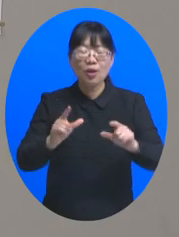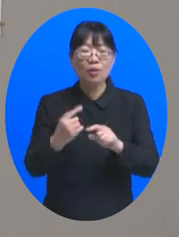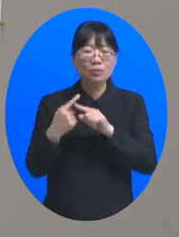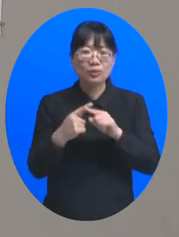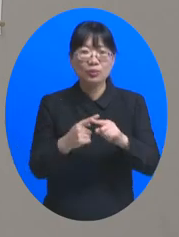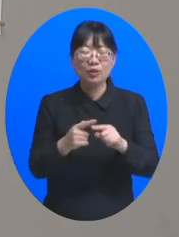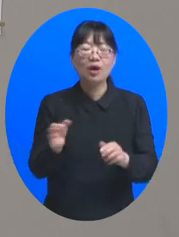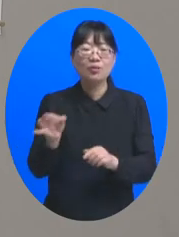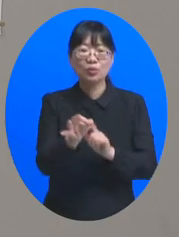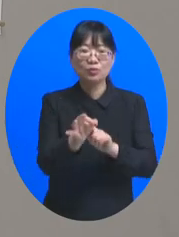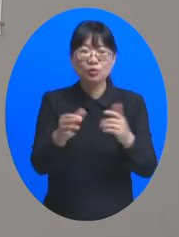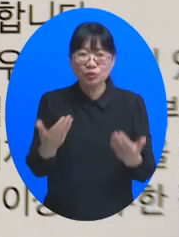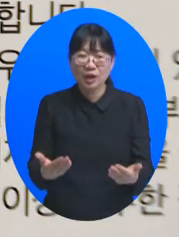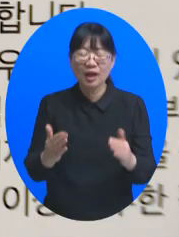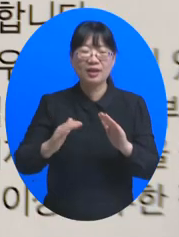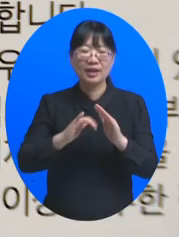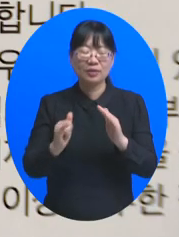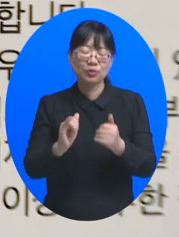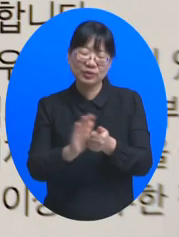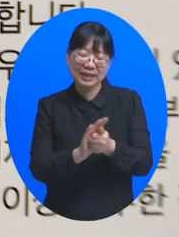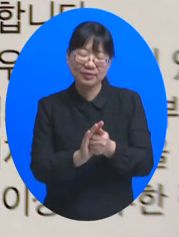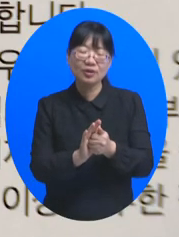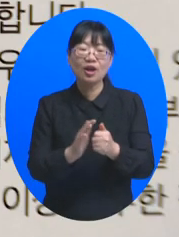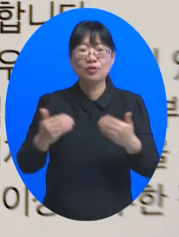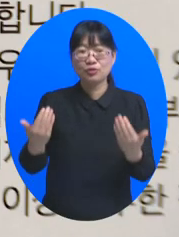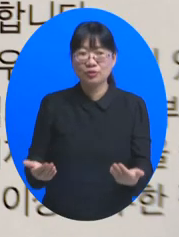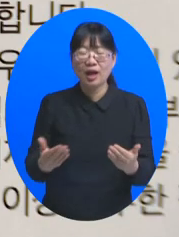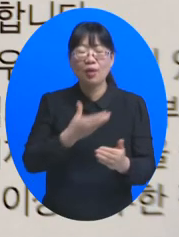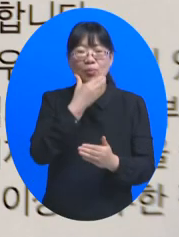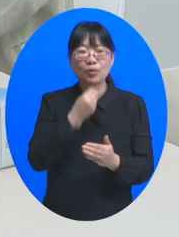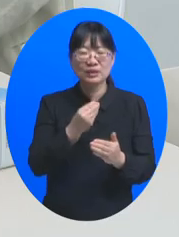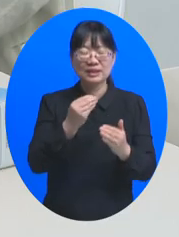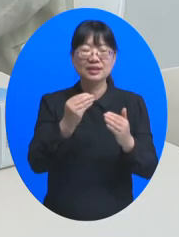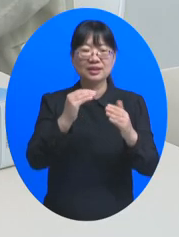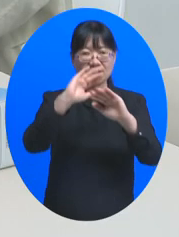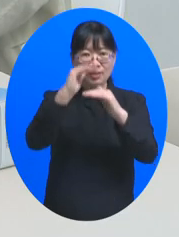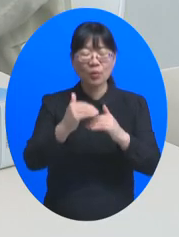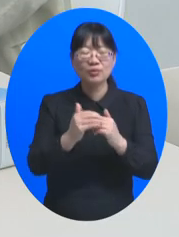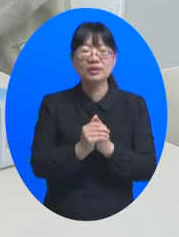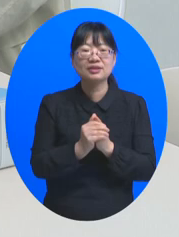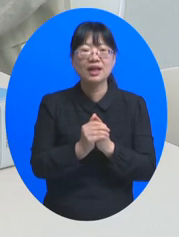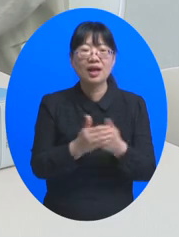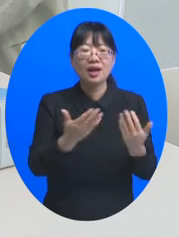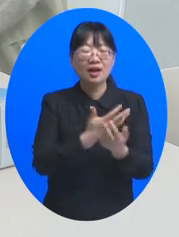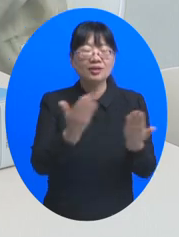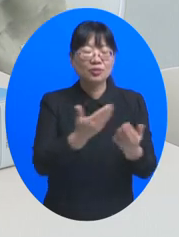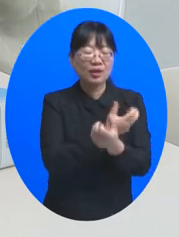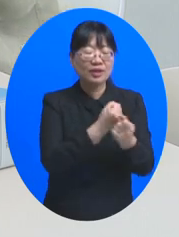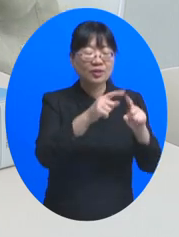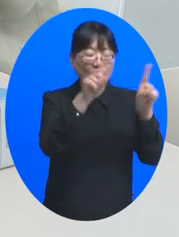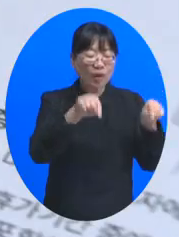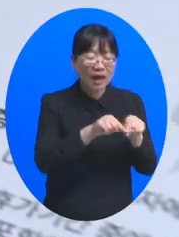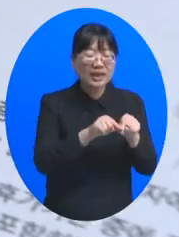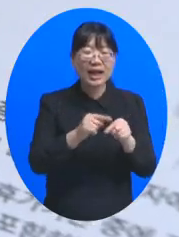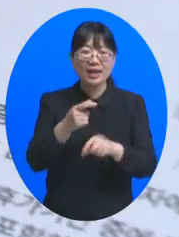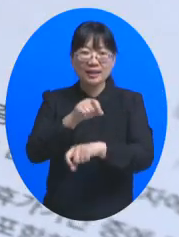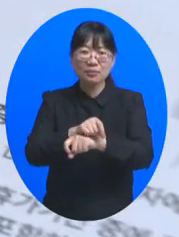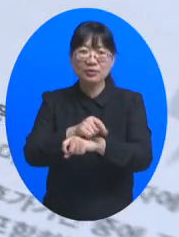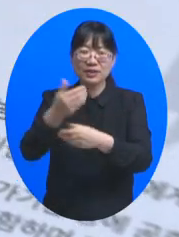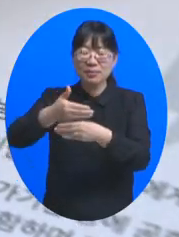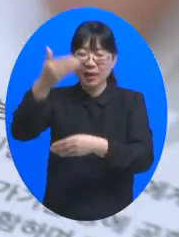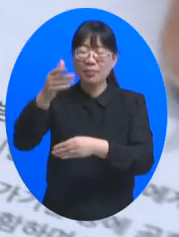유급휴가, 가족 챙김 휴가 등 복지 리스트는 근로계약서뿐 아니라 사무실 벽면에 붙여놓고